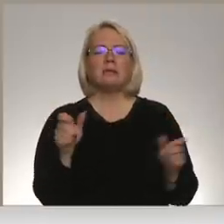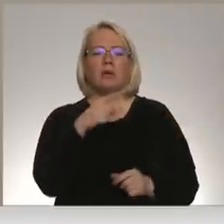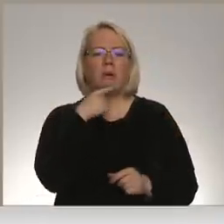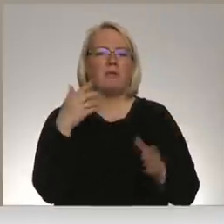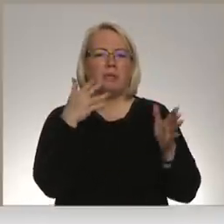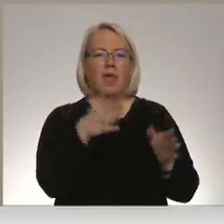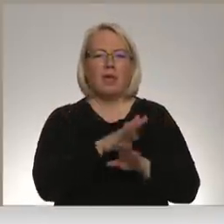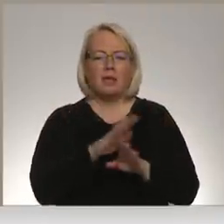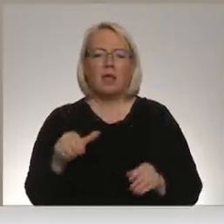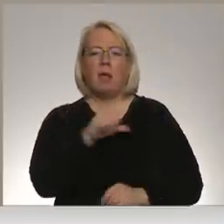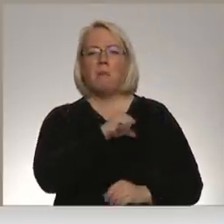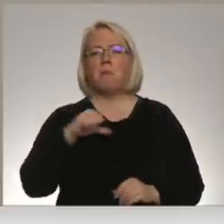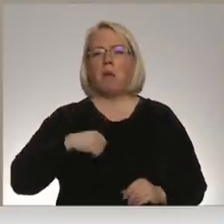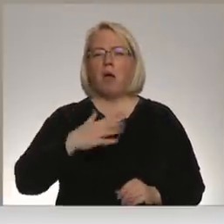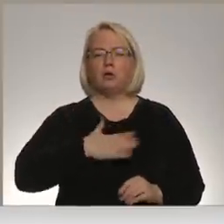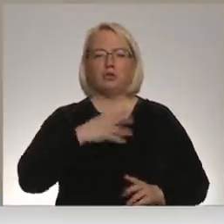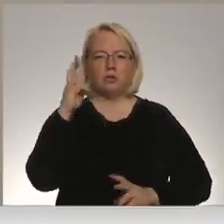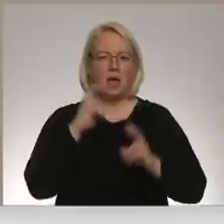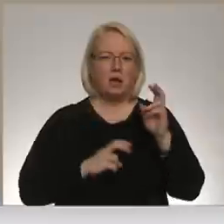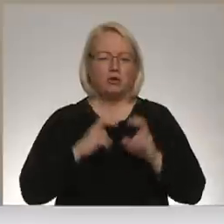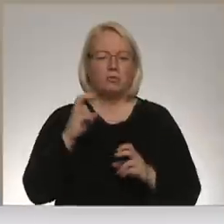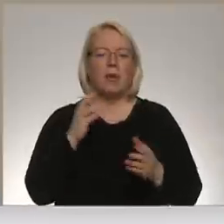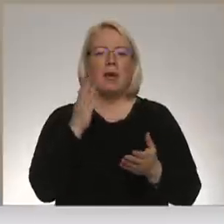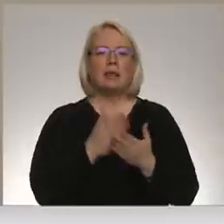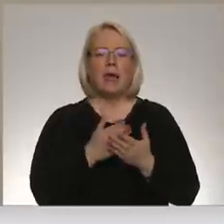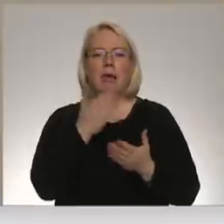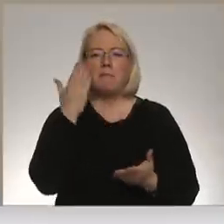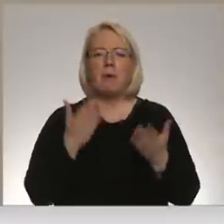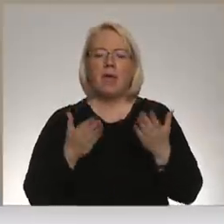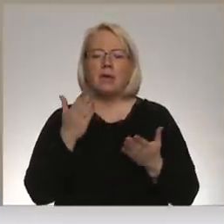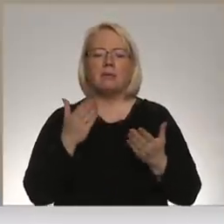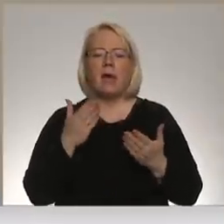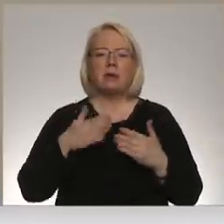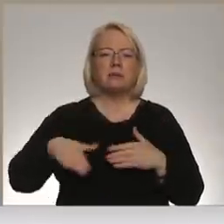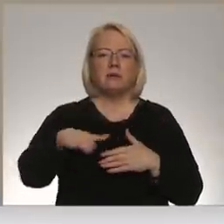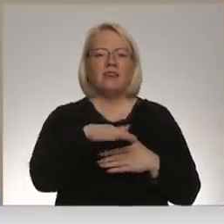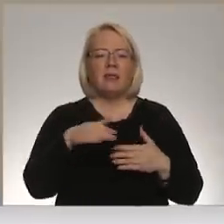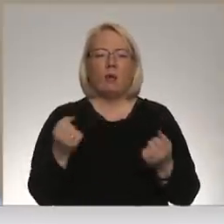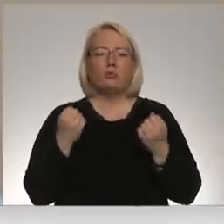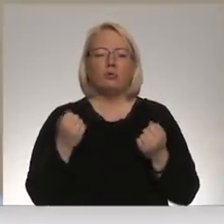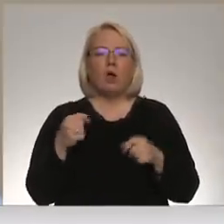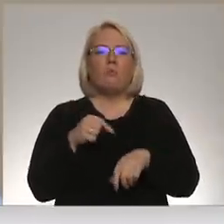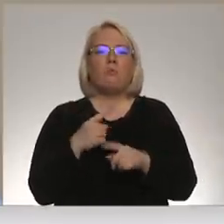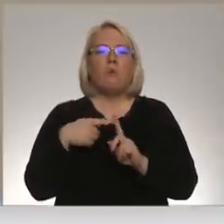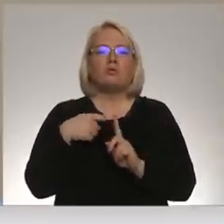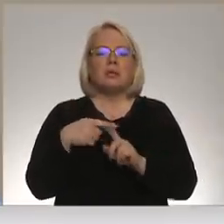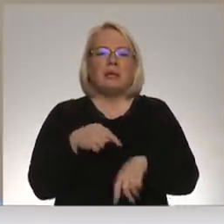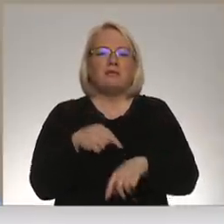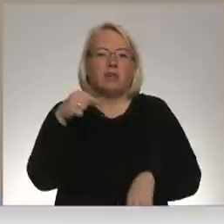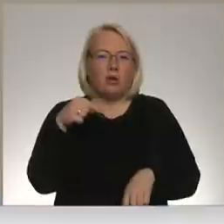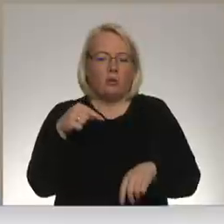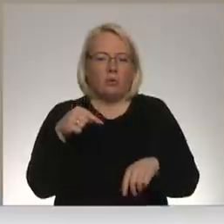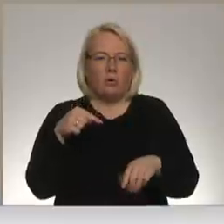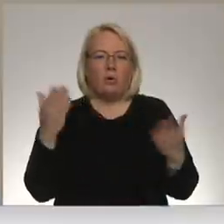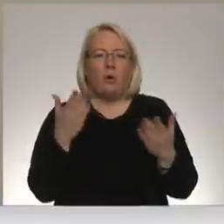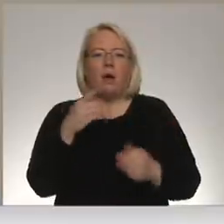mēs te paši visu saražosim. Tagad tiek mēģināts uzturēt tādu pozitīvu, kā saka, izjūtu par to,